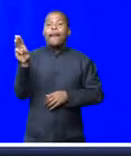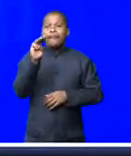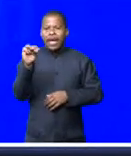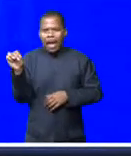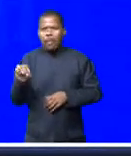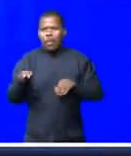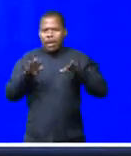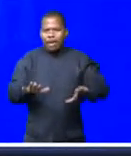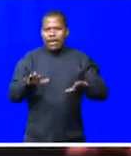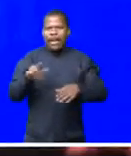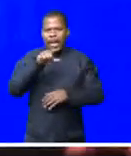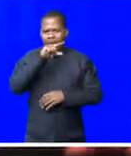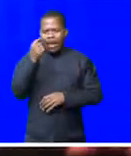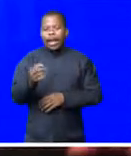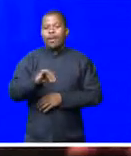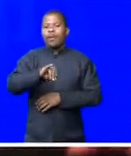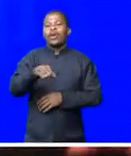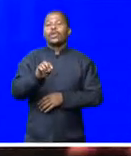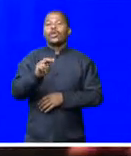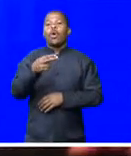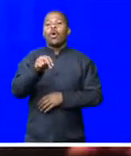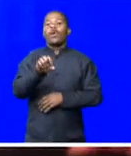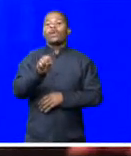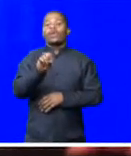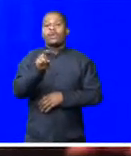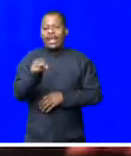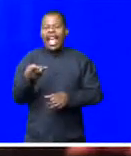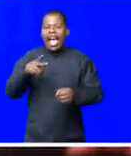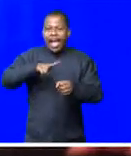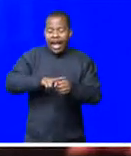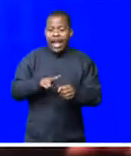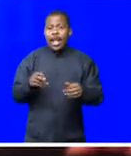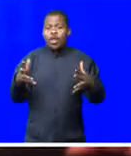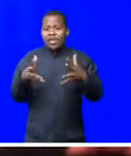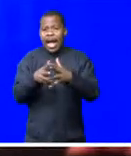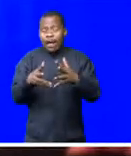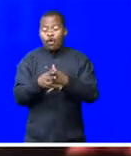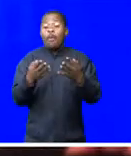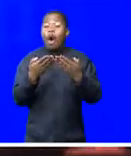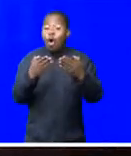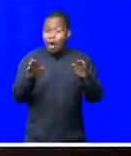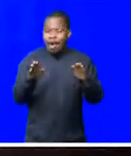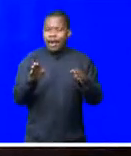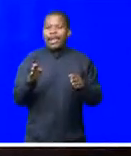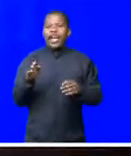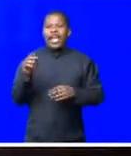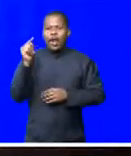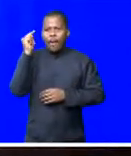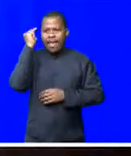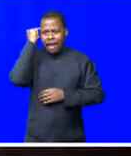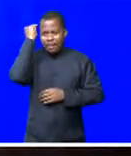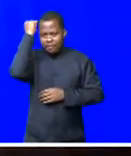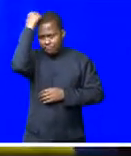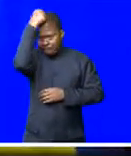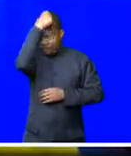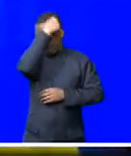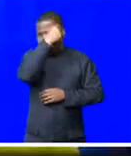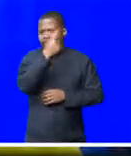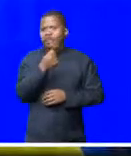Boris Johnson. Ekubeni lo mhlangano uvulwe ngokwemthetho, silo inkosi emswadi